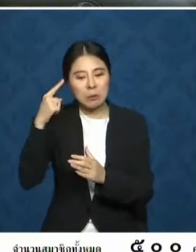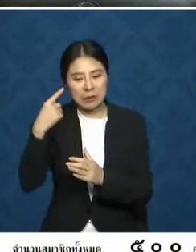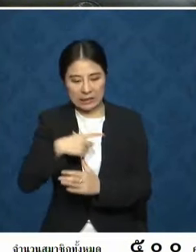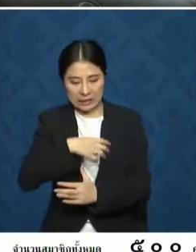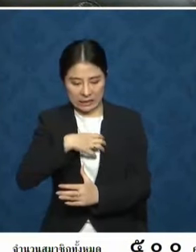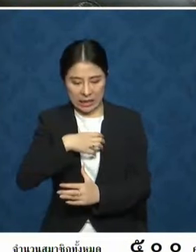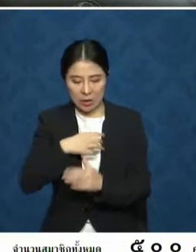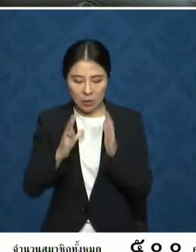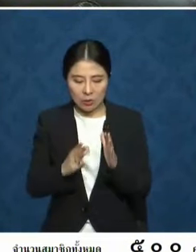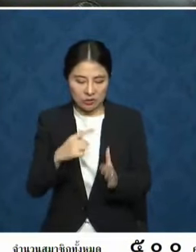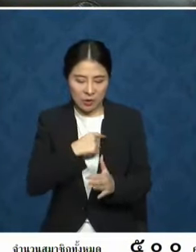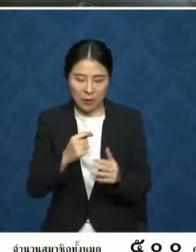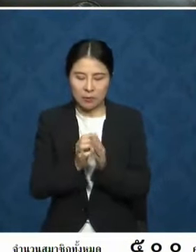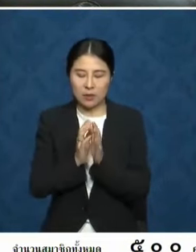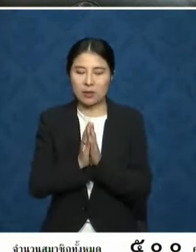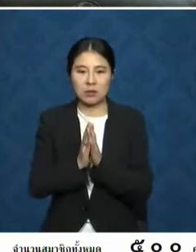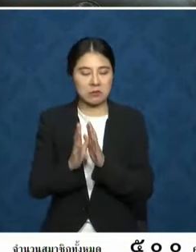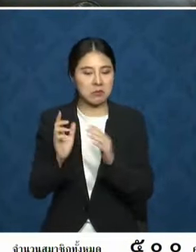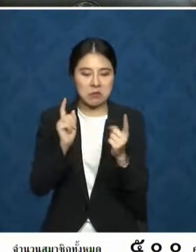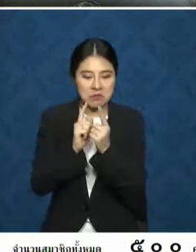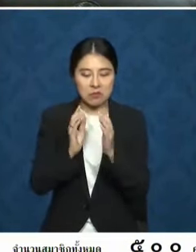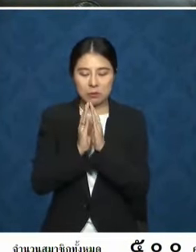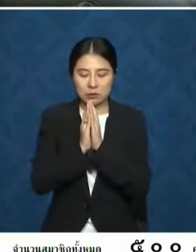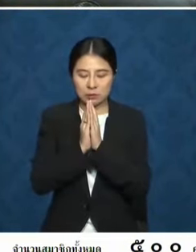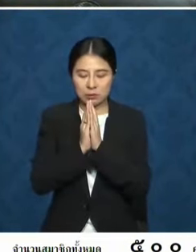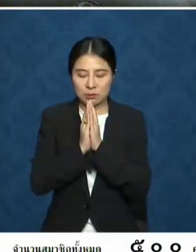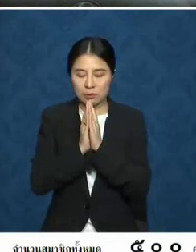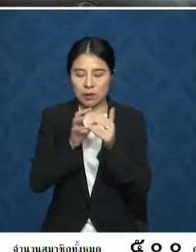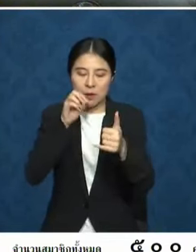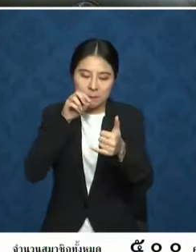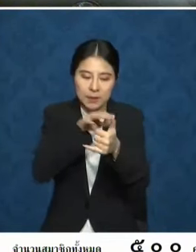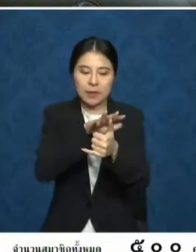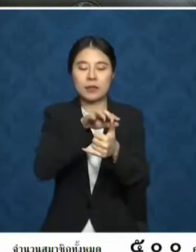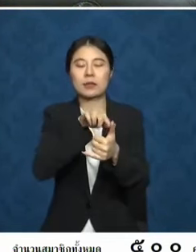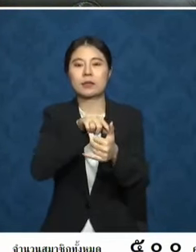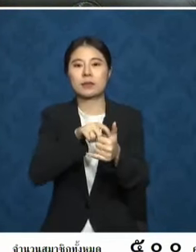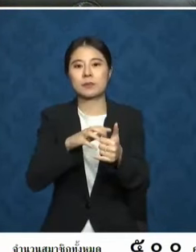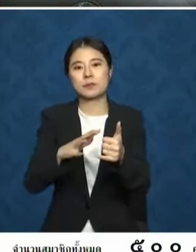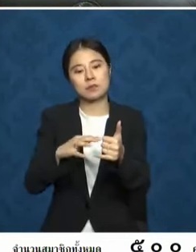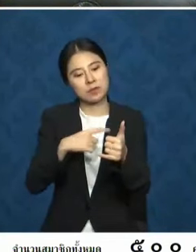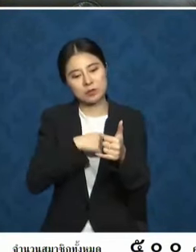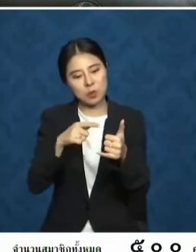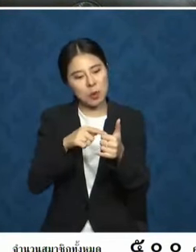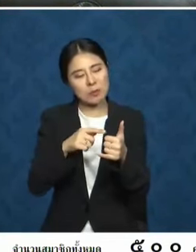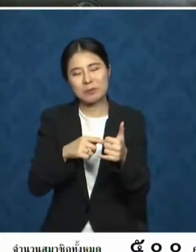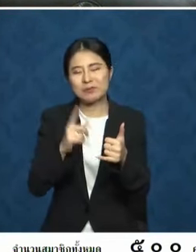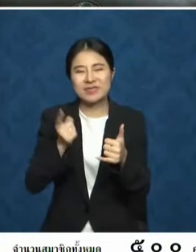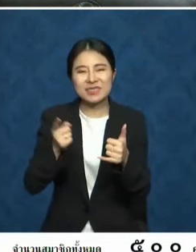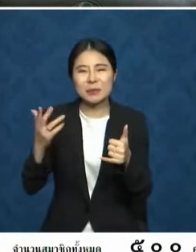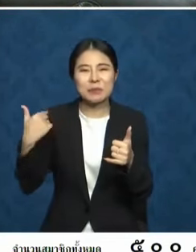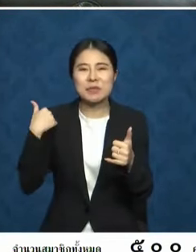อะไร ไม่รวจริหอเปลาแต่ผมพด saysถ้เมื่อเราสามหอธิบายตกกะทางวิราได้มัจะทำให้สังครมไทย